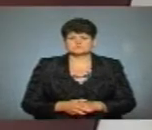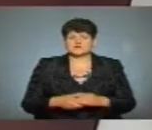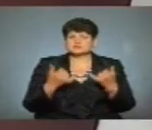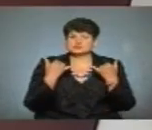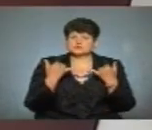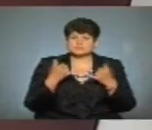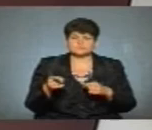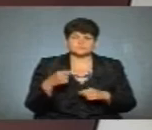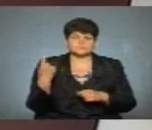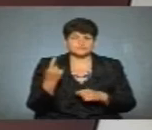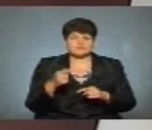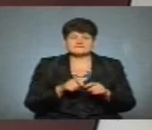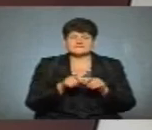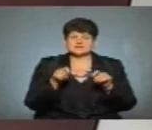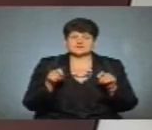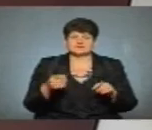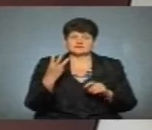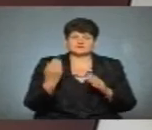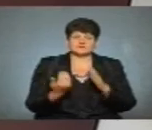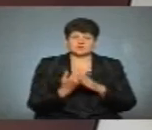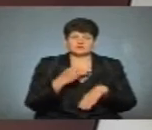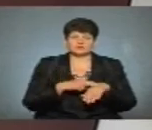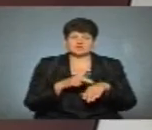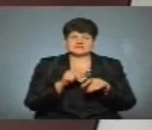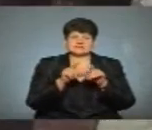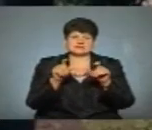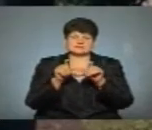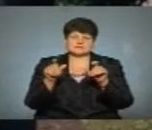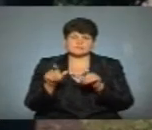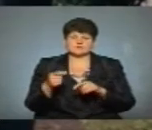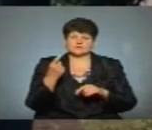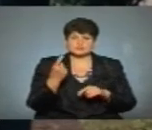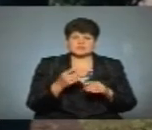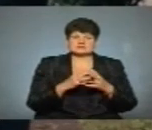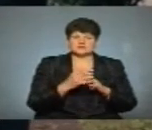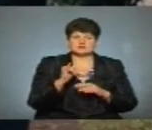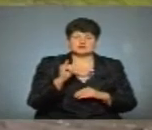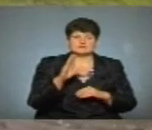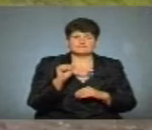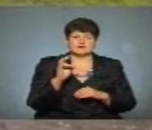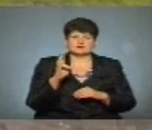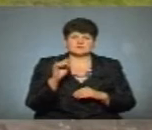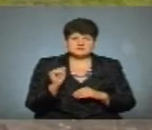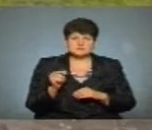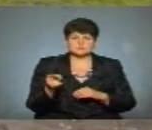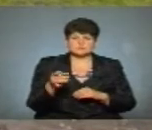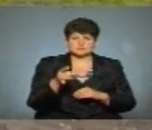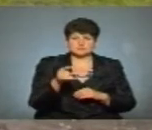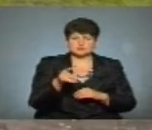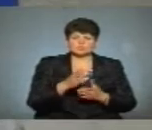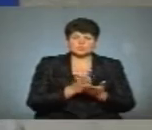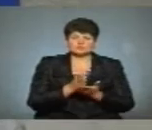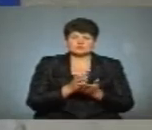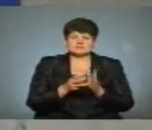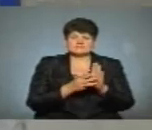Сьогодні на Тернопільщині відкрили 3 нових поліцейських станції. Одна із них – в селі Іванківці Тернопільського району. Вона буде